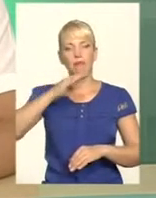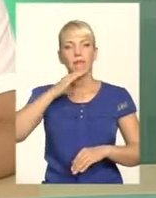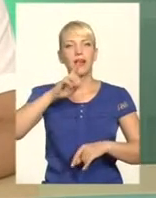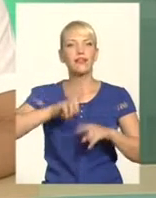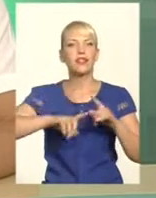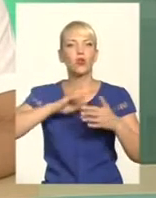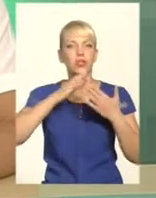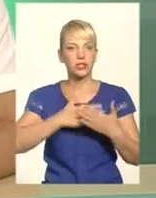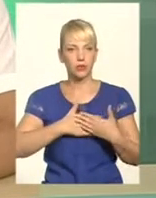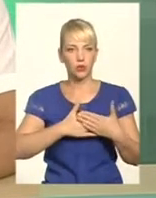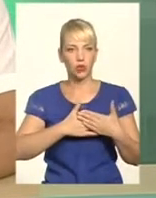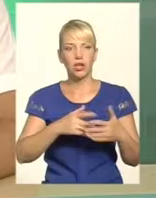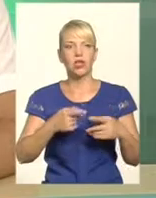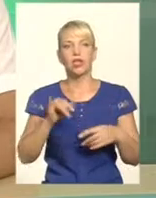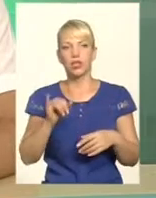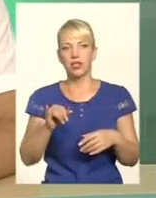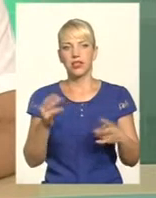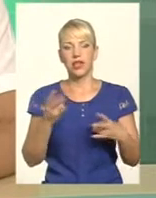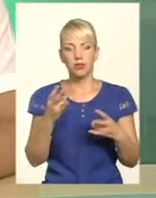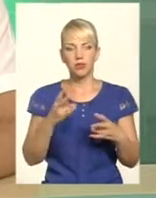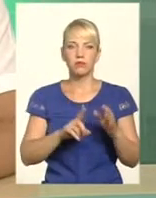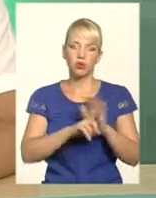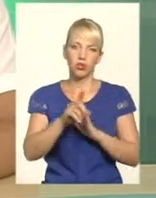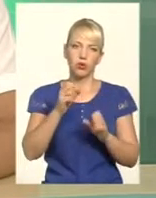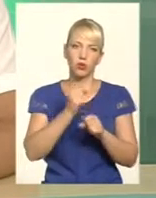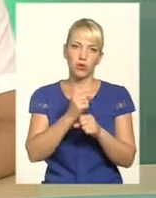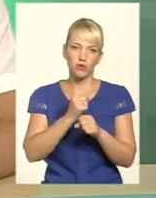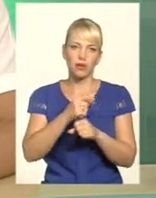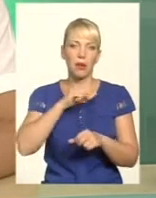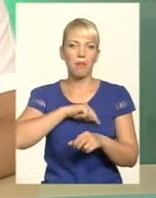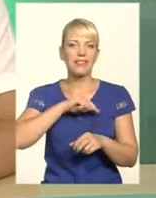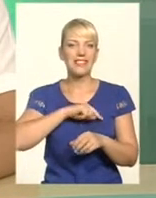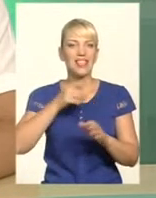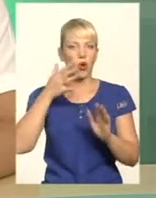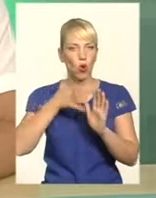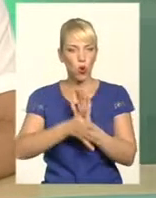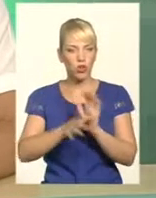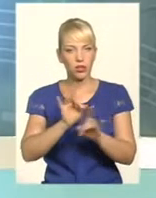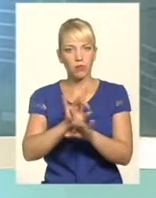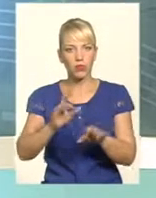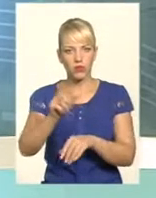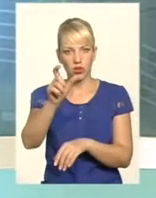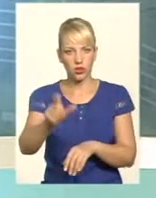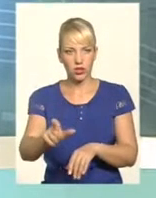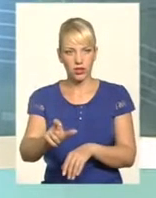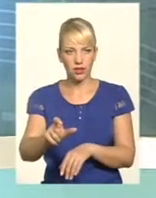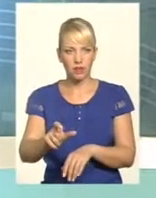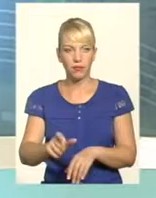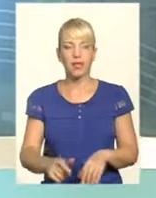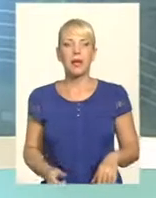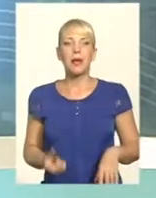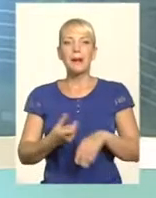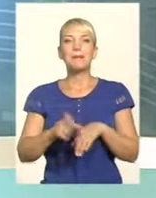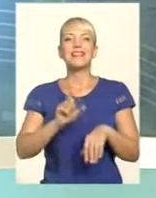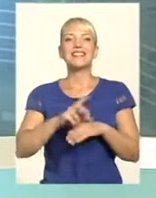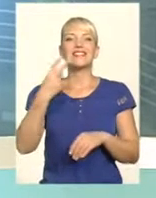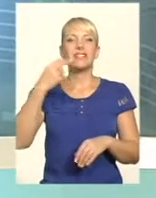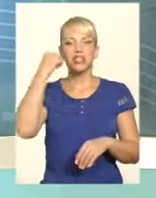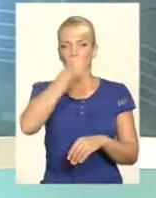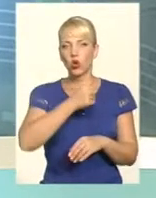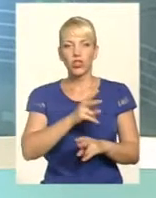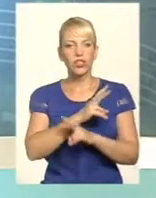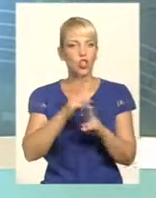мабуть, напевно, з ним треба спочатку попрацювати з психологом, пояснити йому, що зробити. Ось більше 20 років ніхто системно не